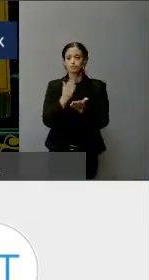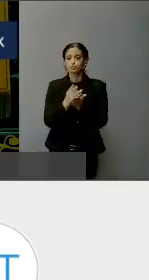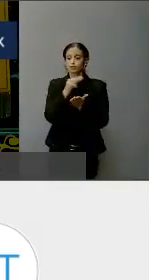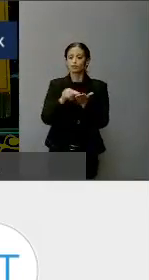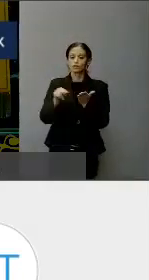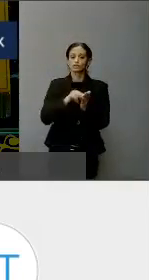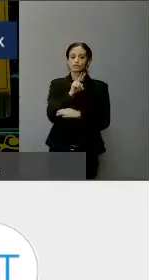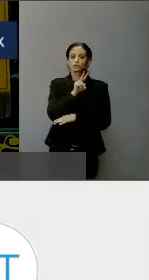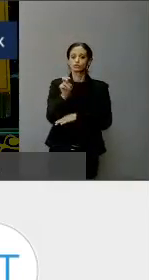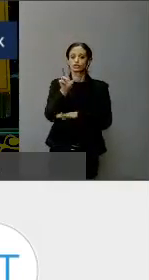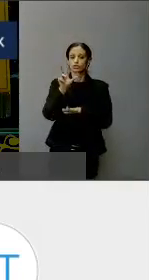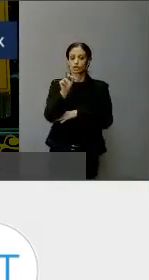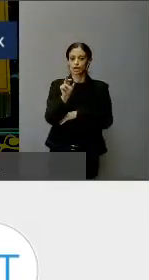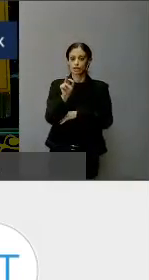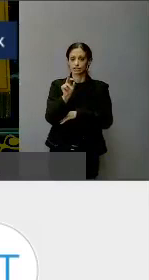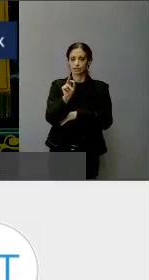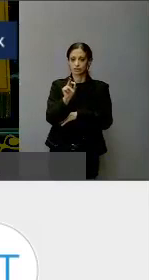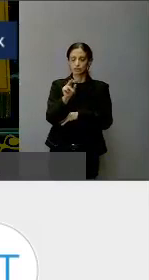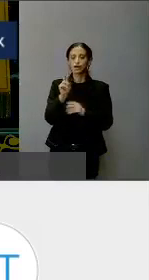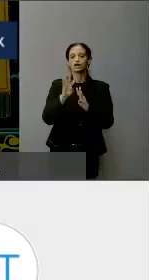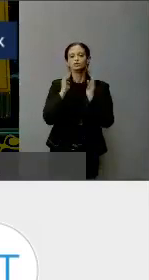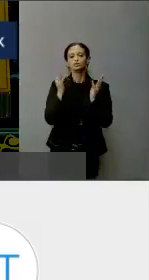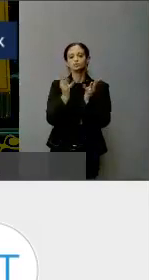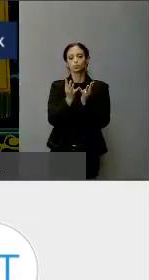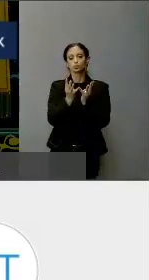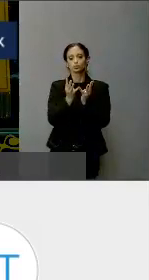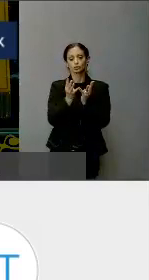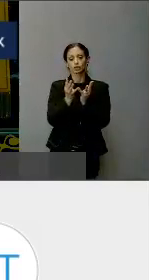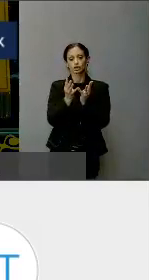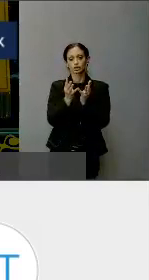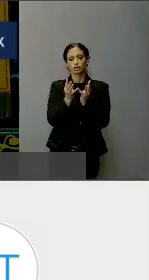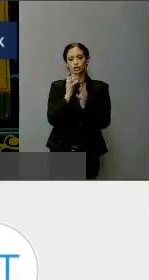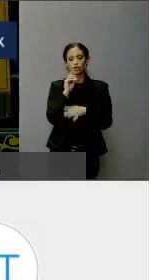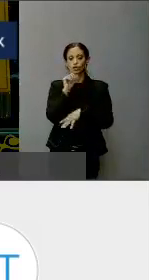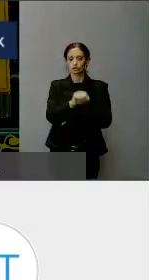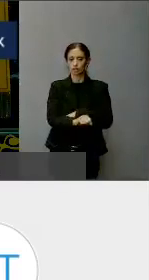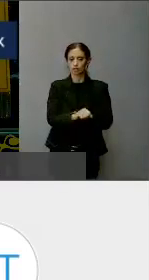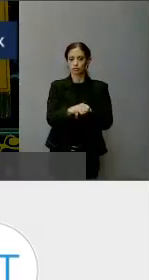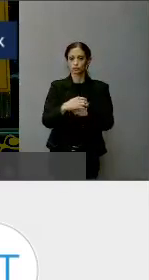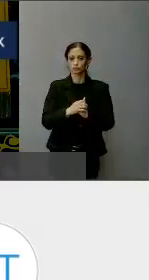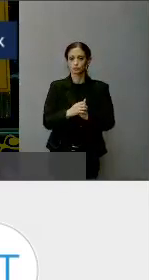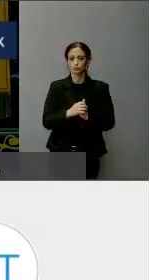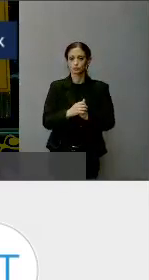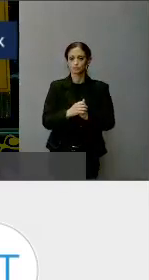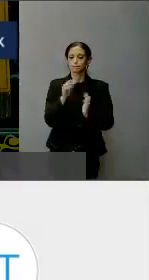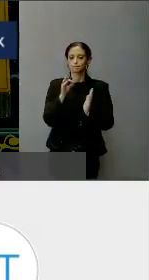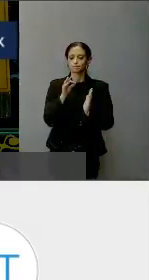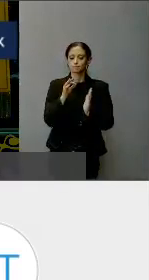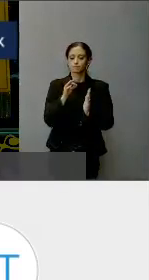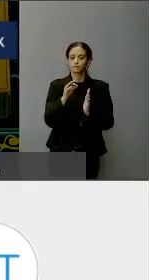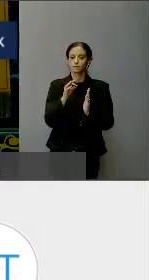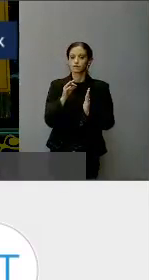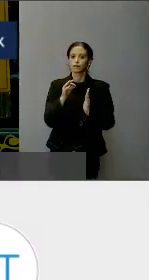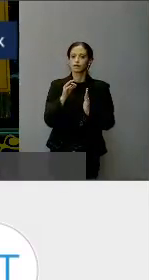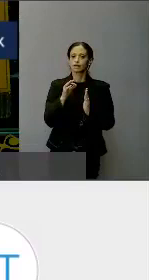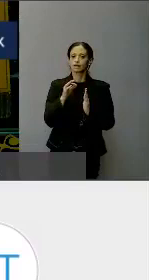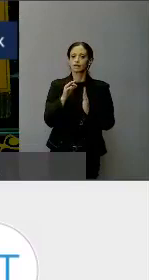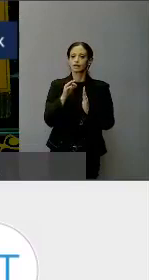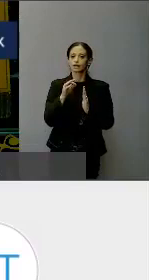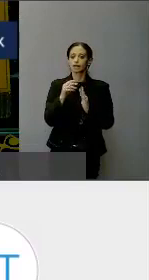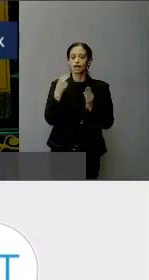230 parere della giunta è contrario ordine del giorno emendamenti scusate